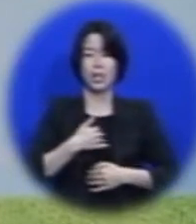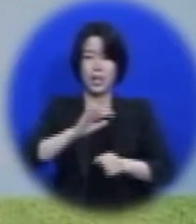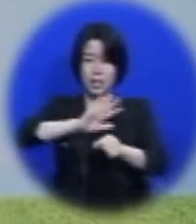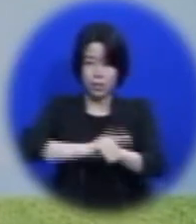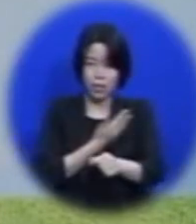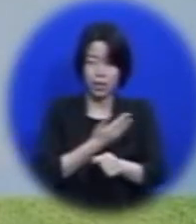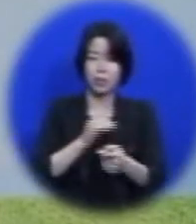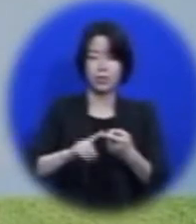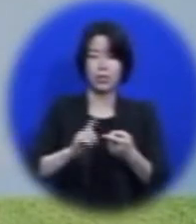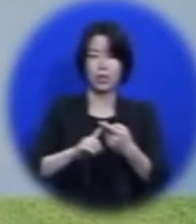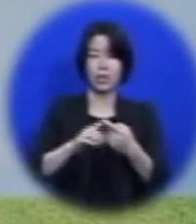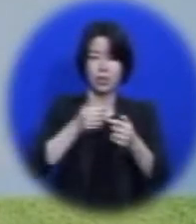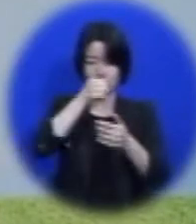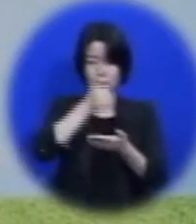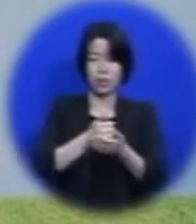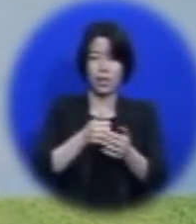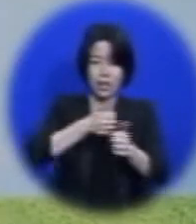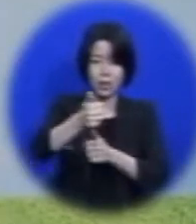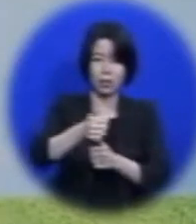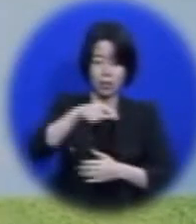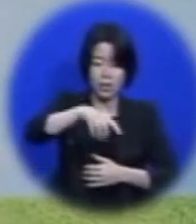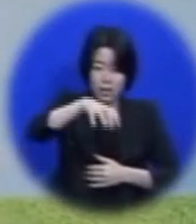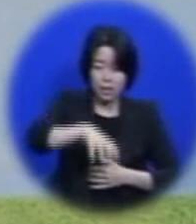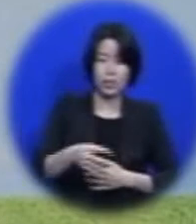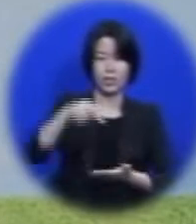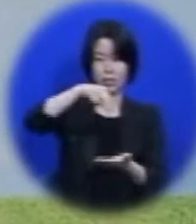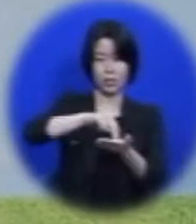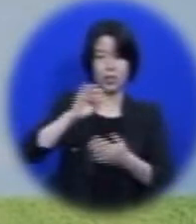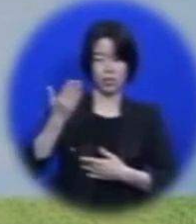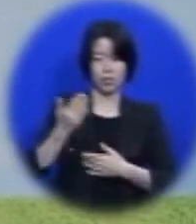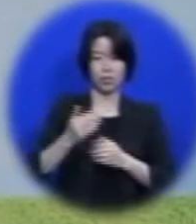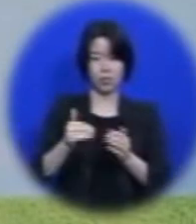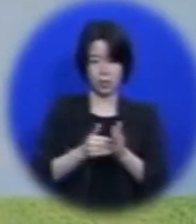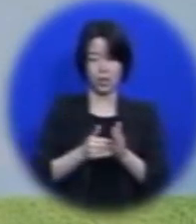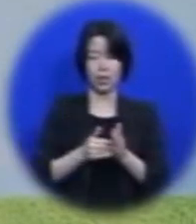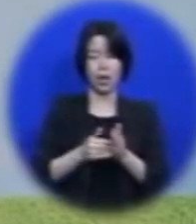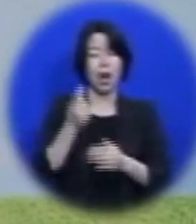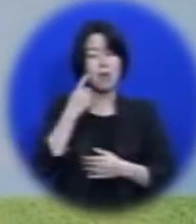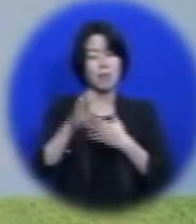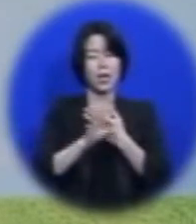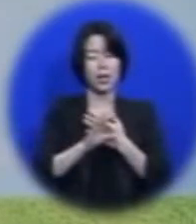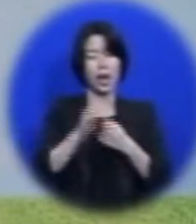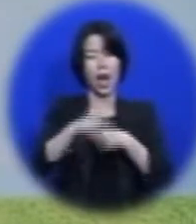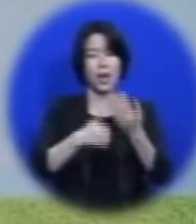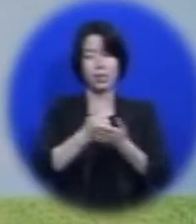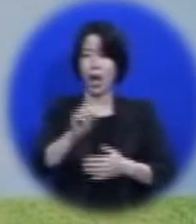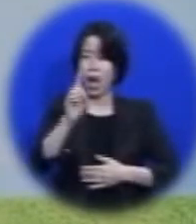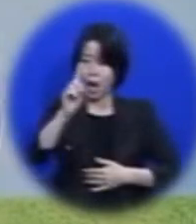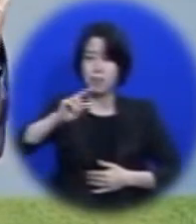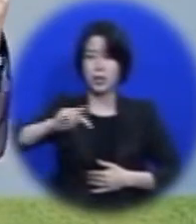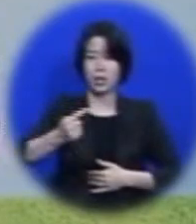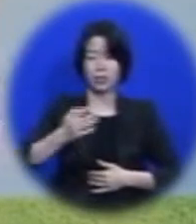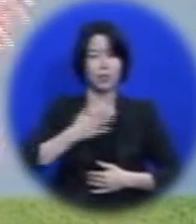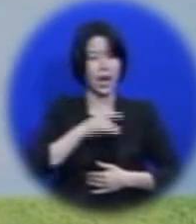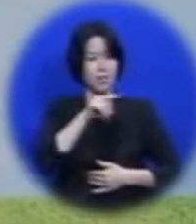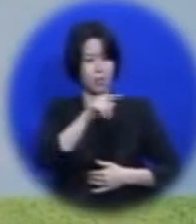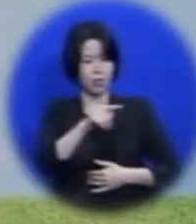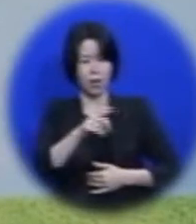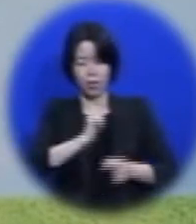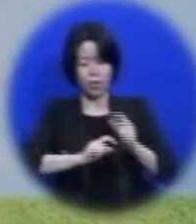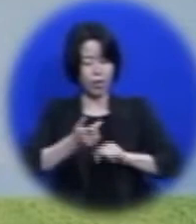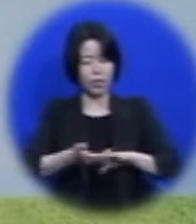잘못을 죄를 이기고 여기까지 서게 된 겁니다. 만약에 하나님께서 한 번이라도 나는 너를 더 이상 용서할